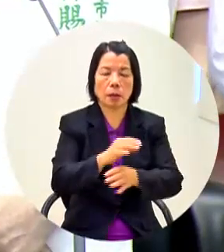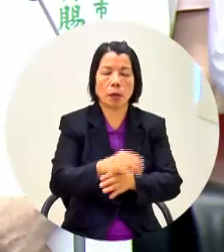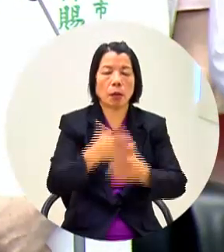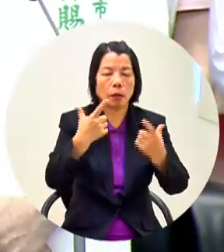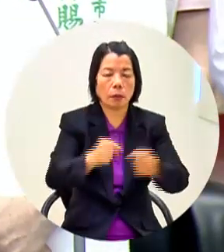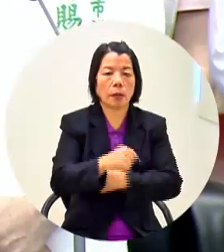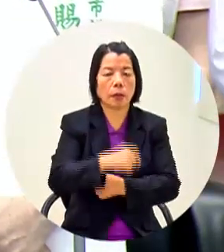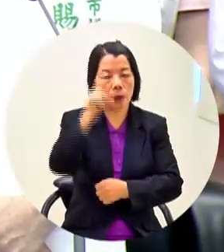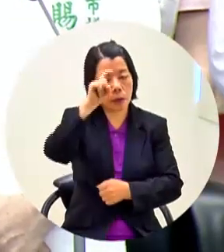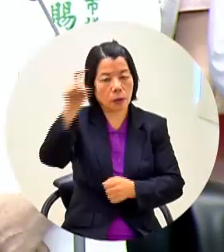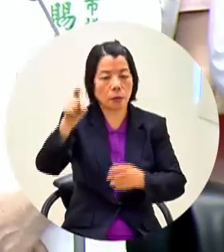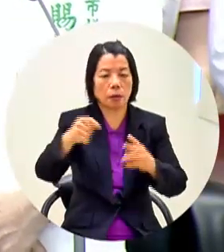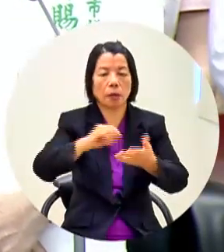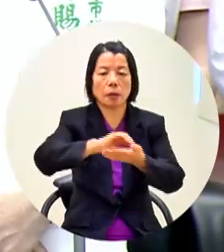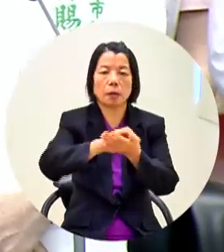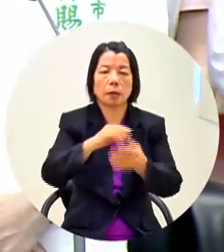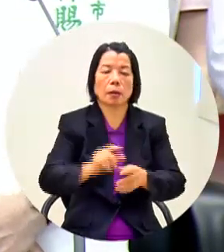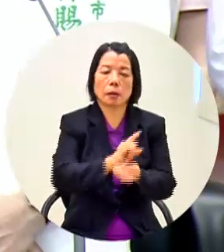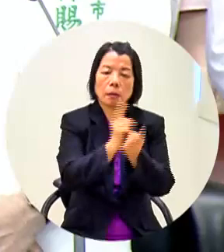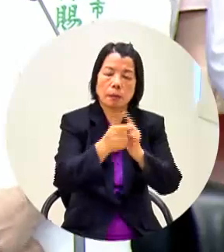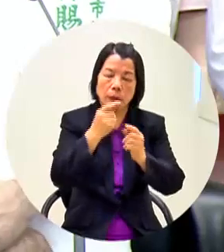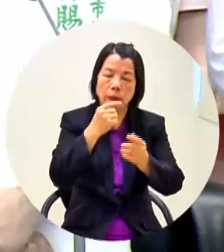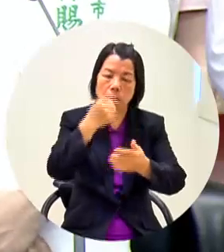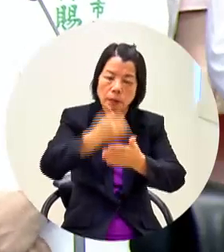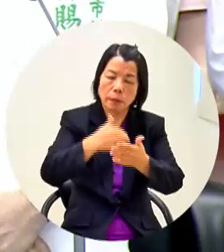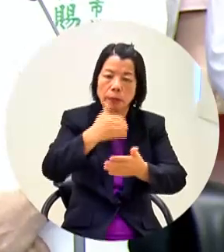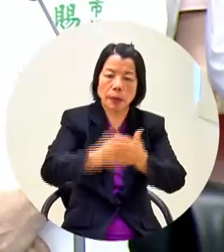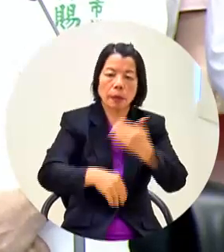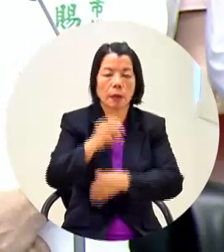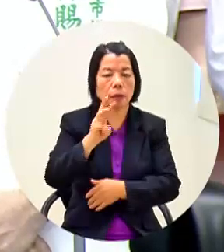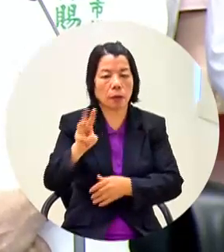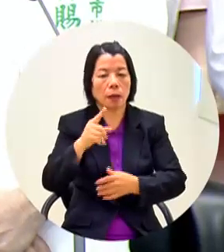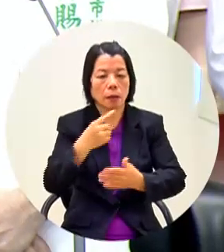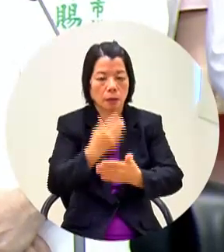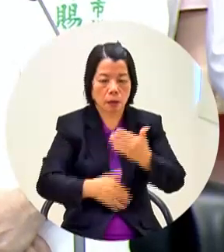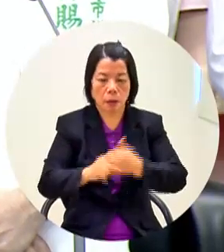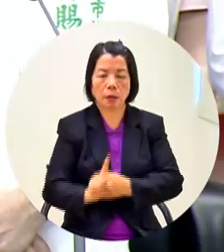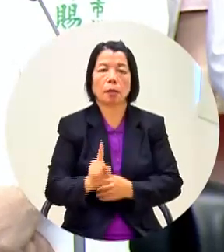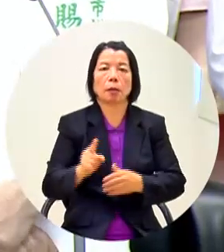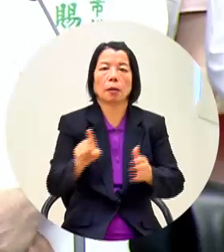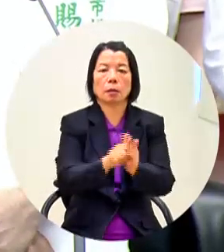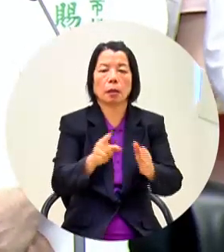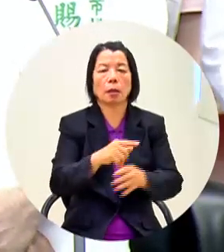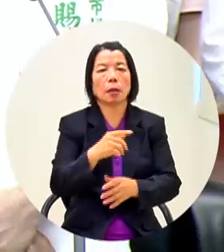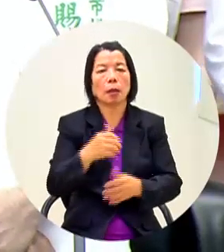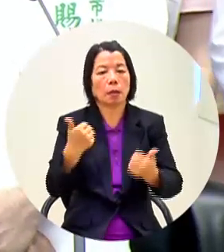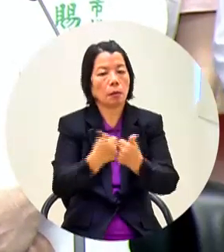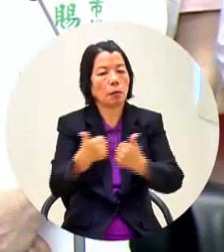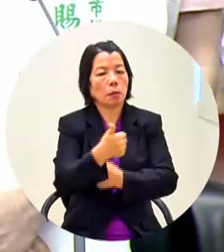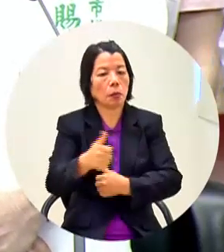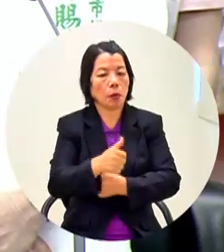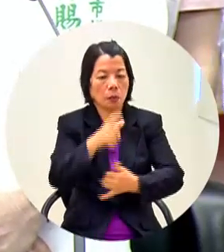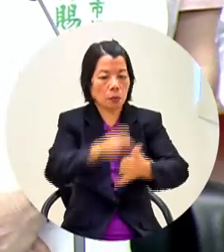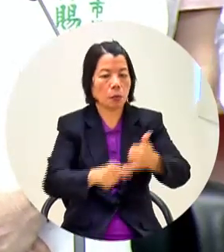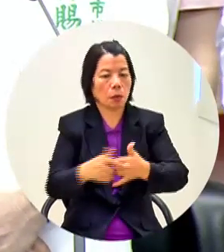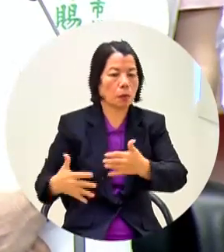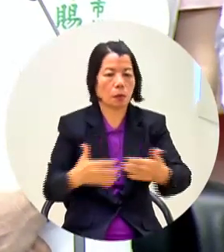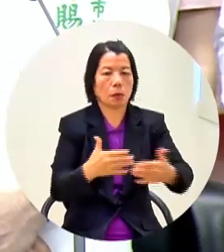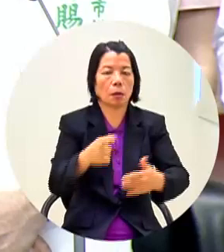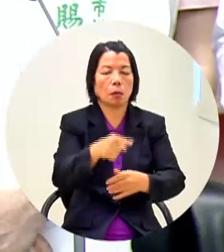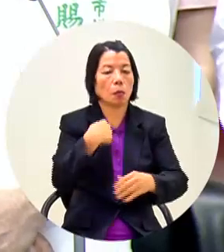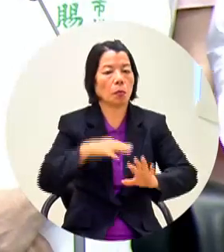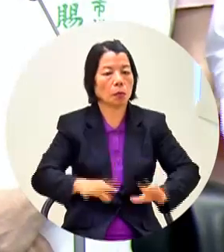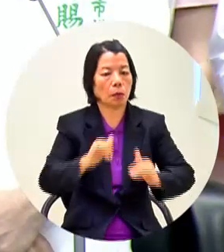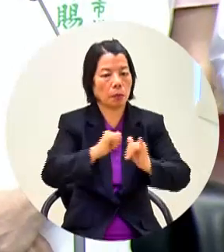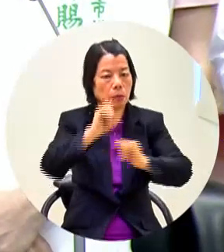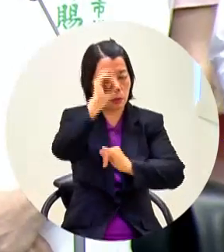天，既然连个别议员的质询都被剥夺。我想民进党团在这里要最强烈的谴责。